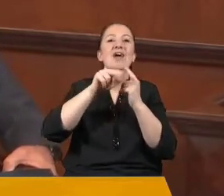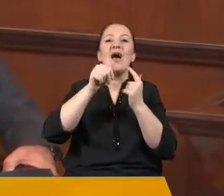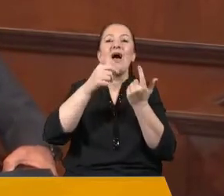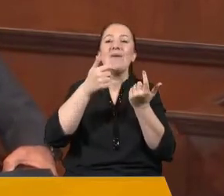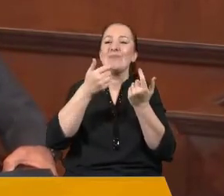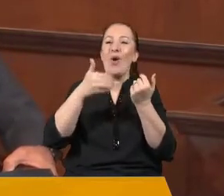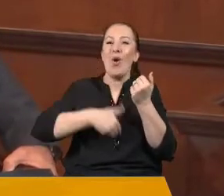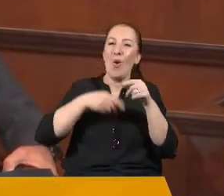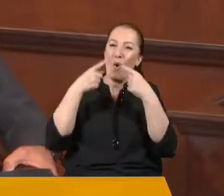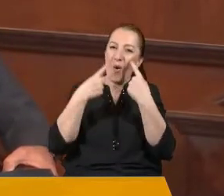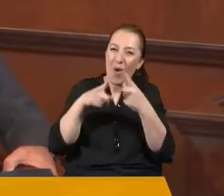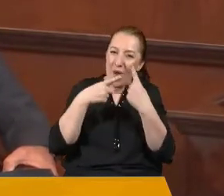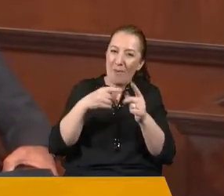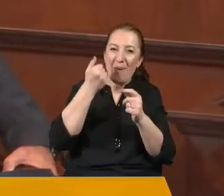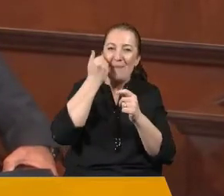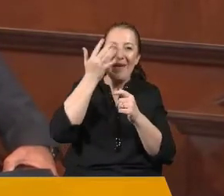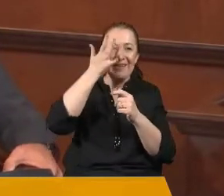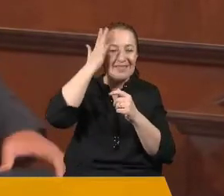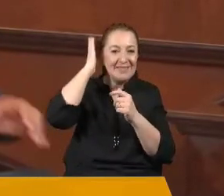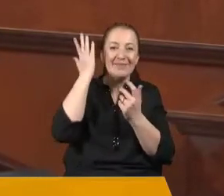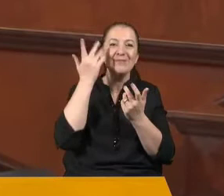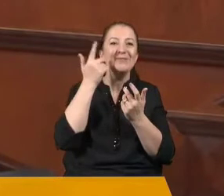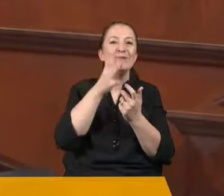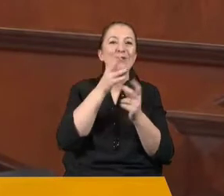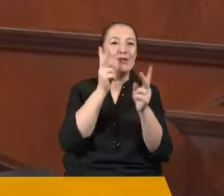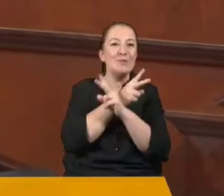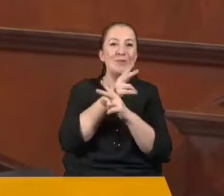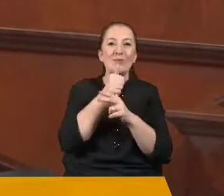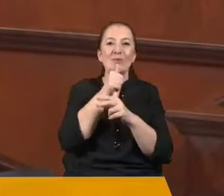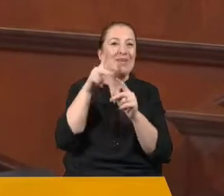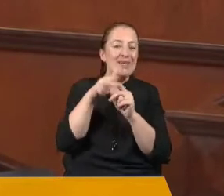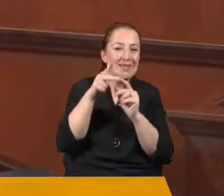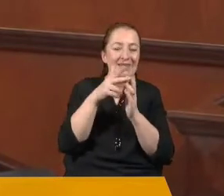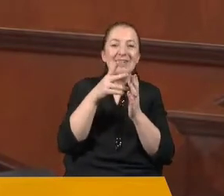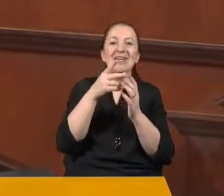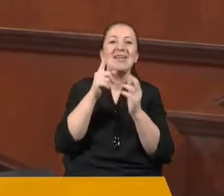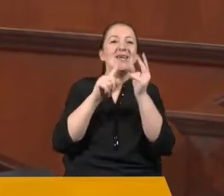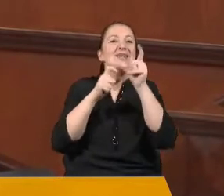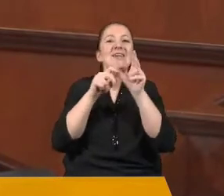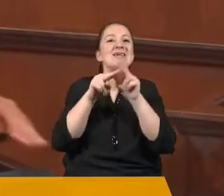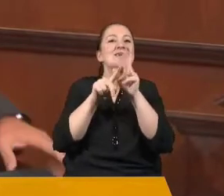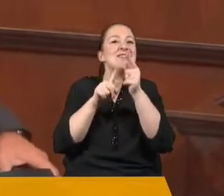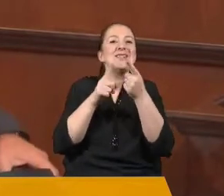kesintileriyle, hepiniz hatırlarsınız gülümsemeyle, İSKİ'nin skeçleri yer aldı.